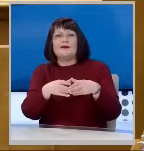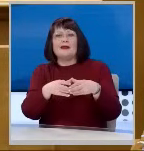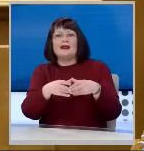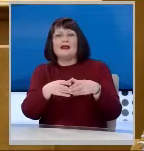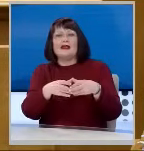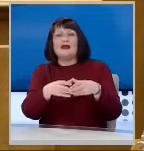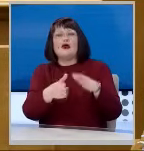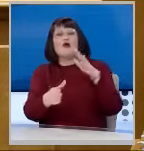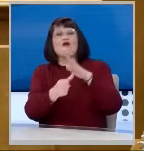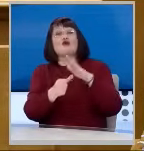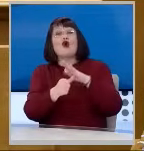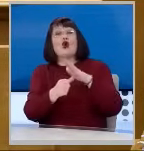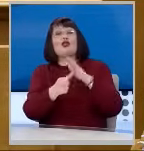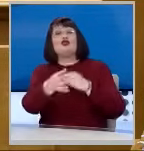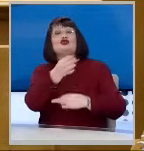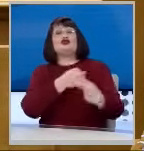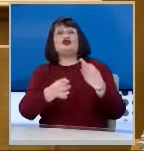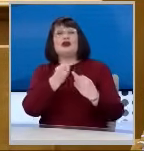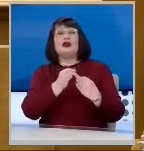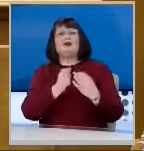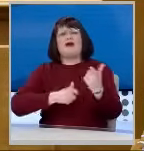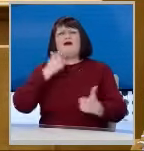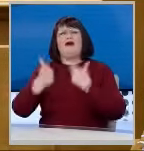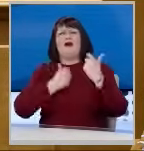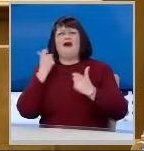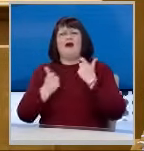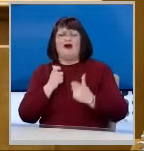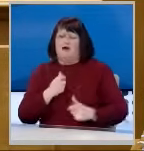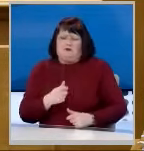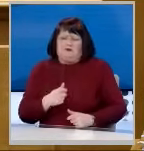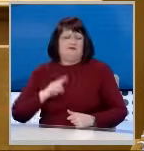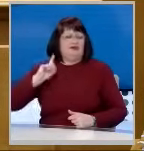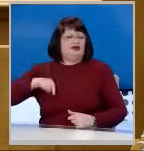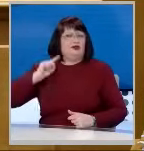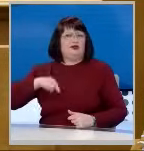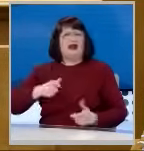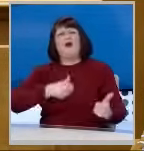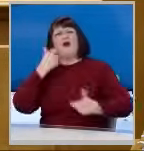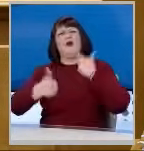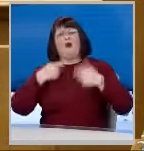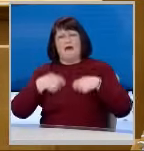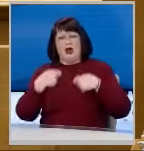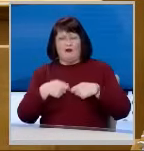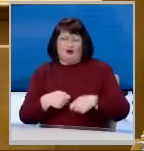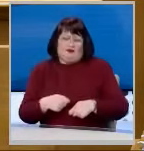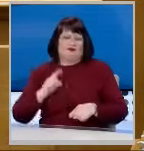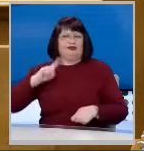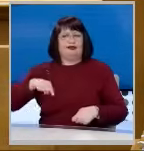πρόεδρος της ότι δεν ακούει ποιος διαμαρτύρεται και ποιος μιλάει όταν διαμαρτυρομένων